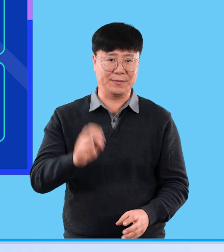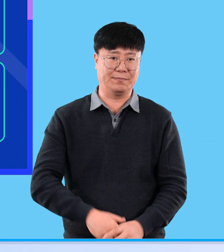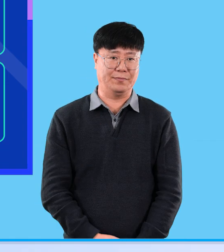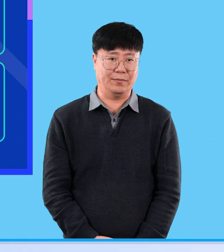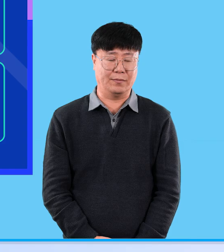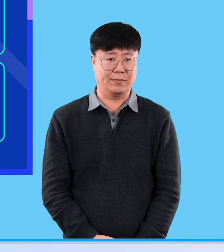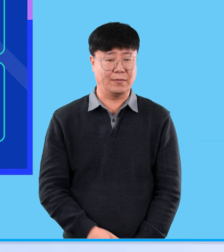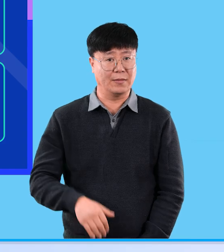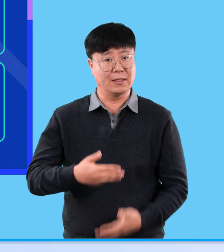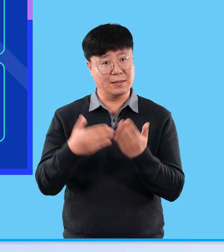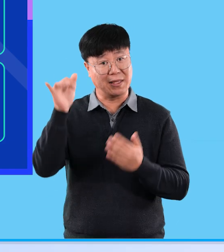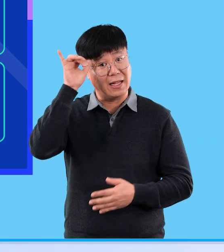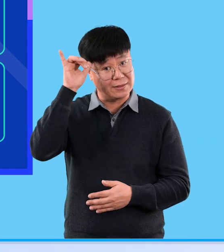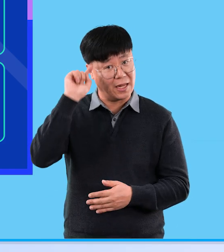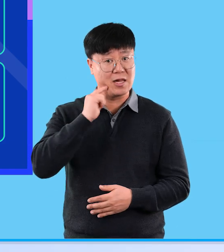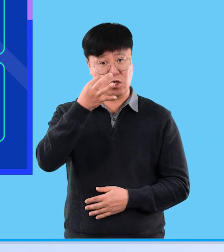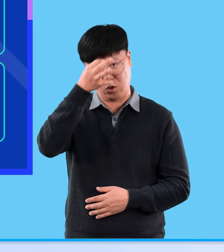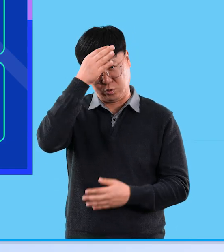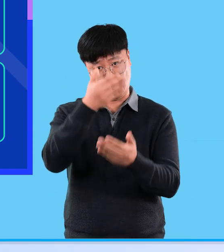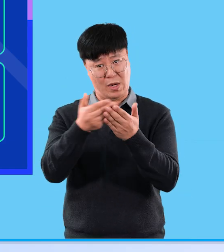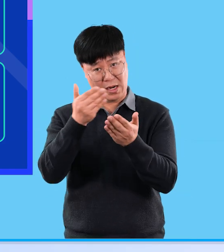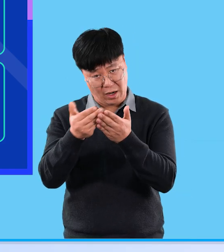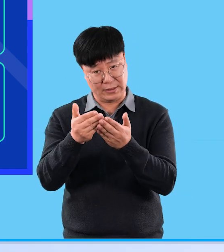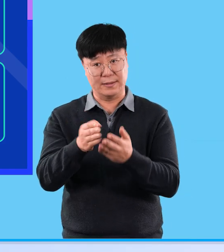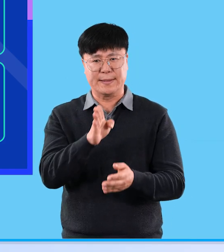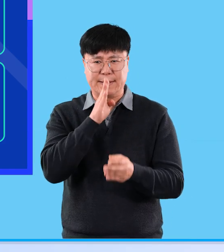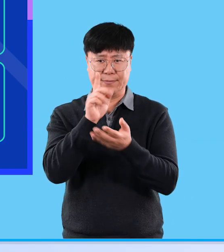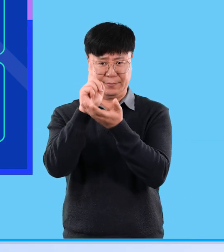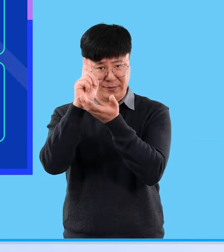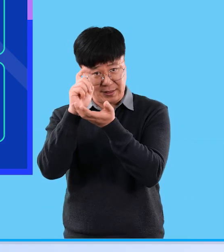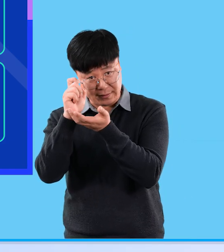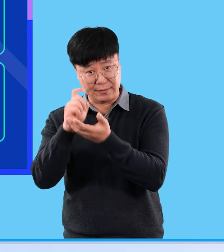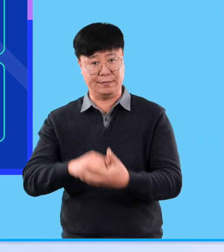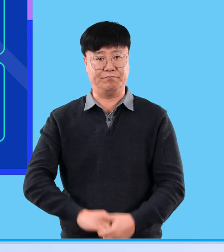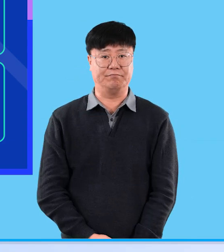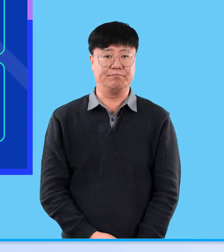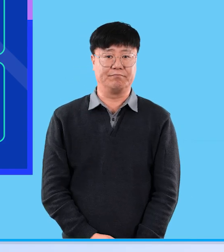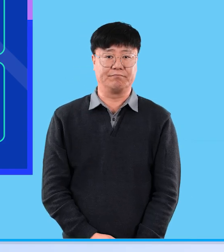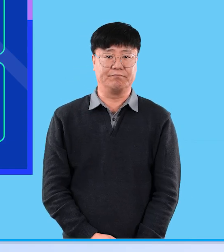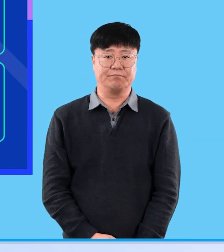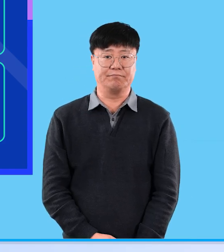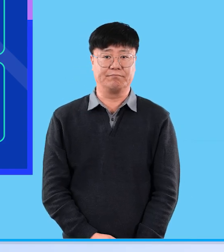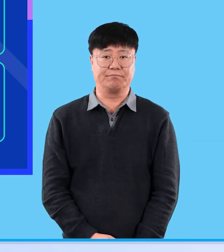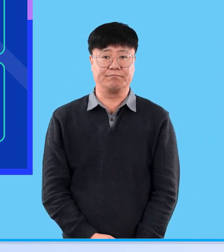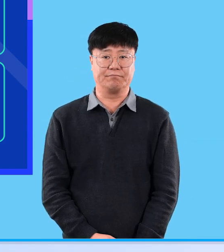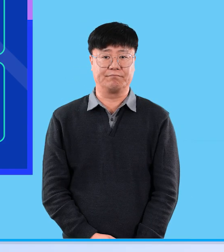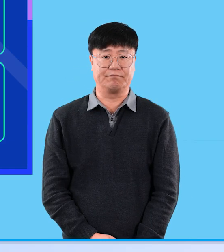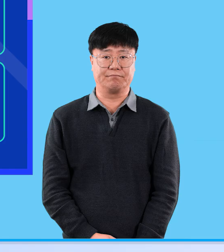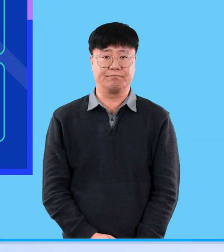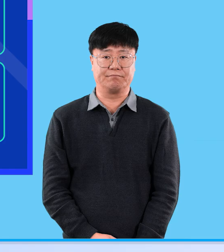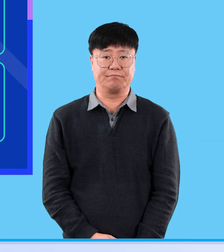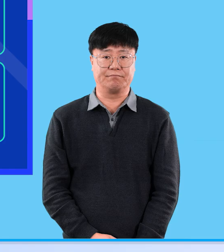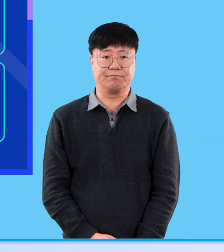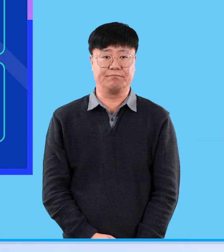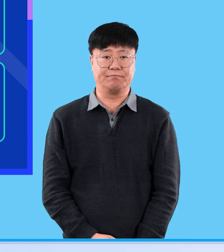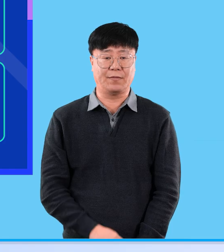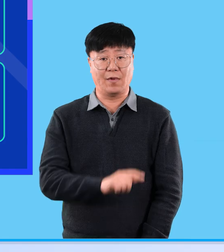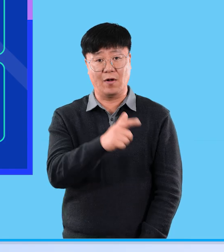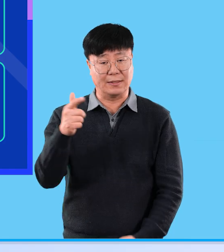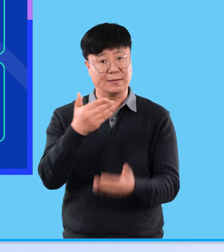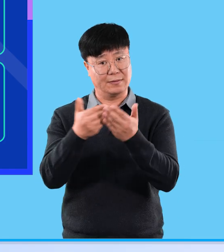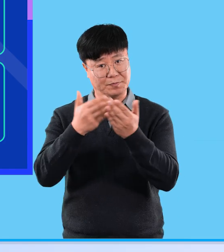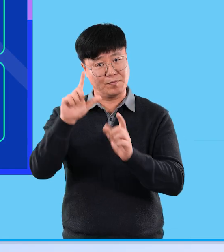않습니다. 이 미드저니는 뭐 예술적으로 회화라던가 실사 사진이라던가 여러